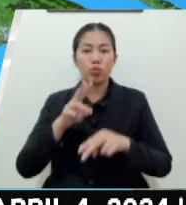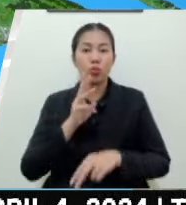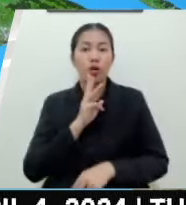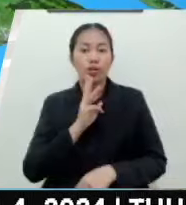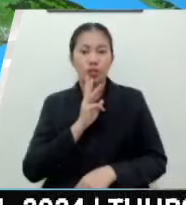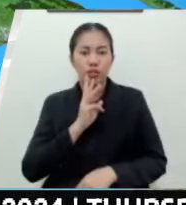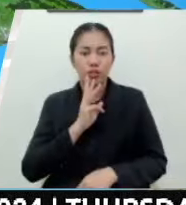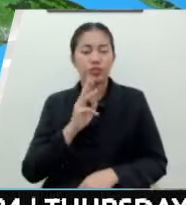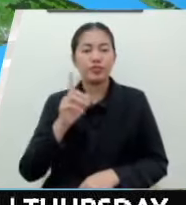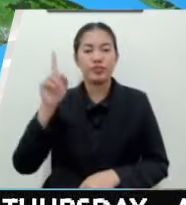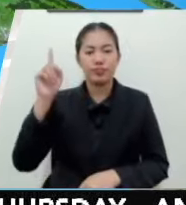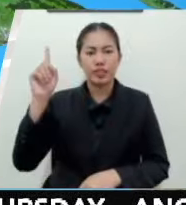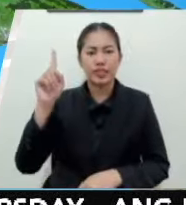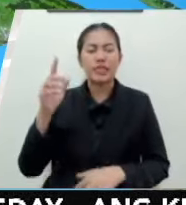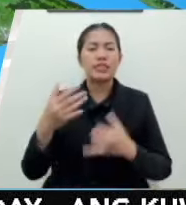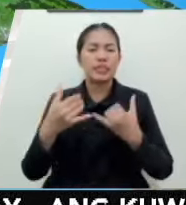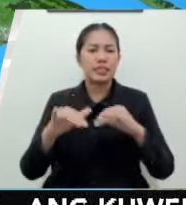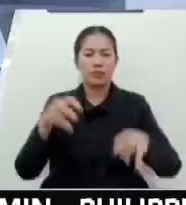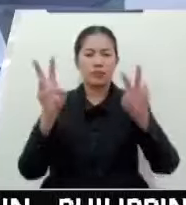Dam.